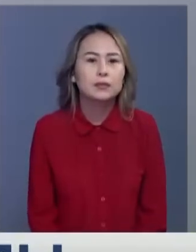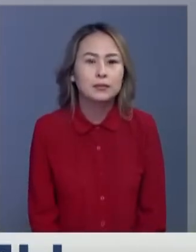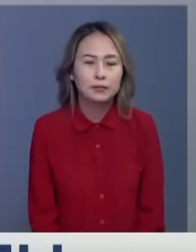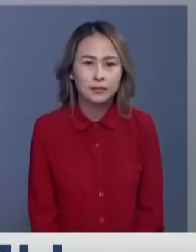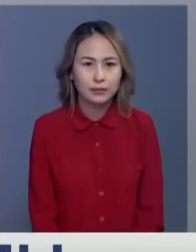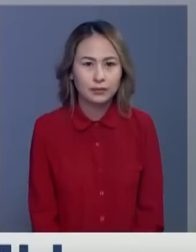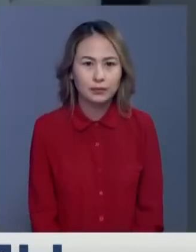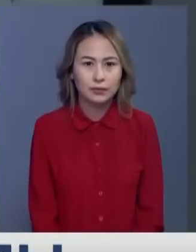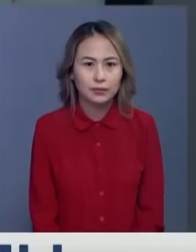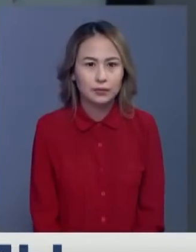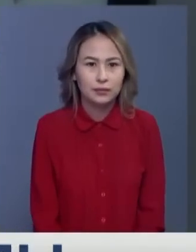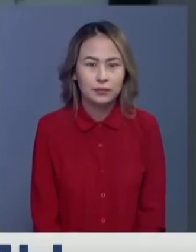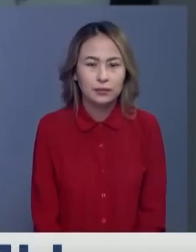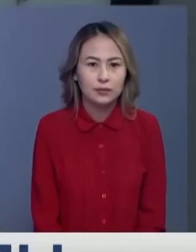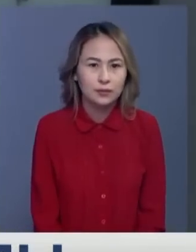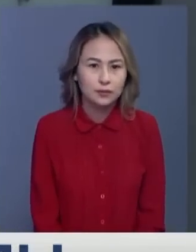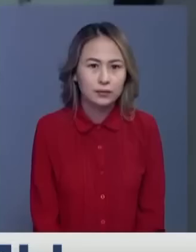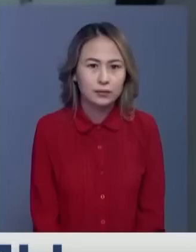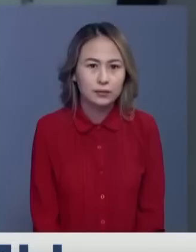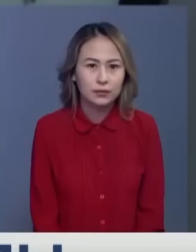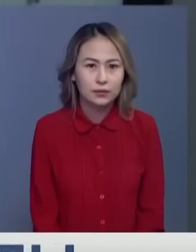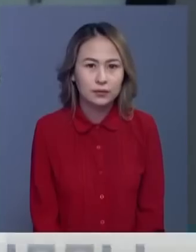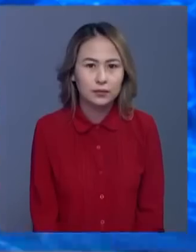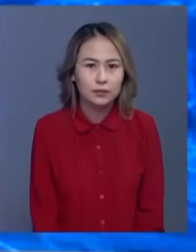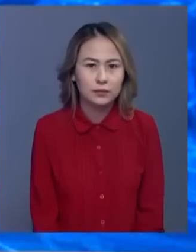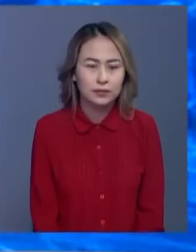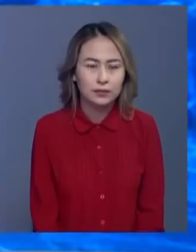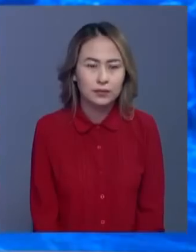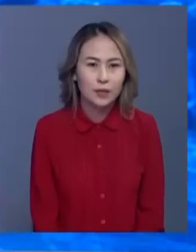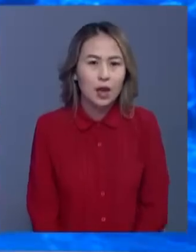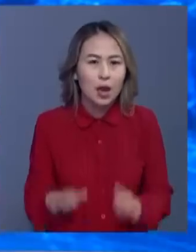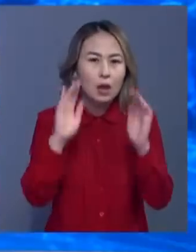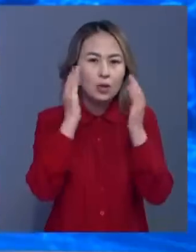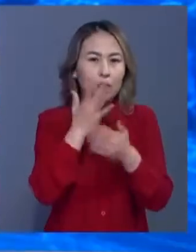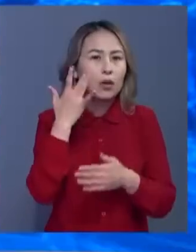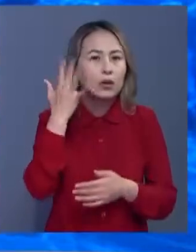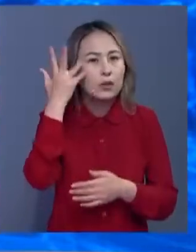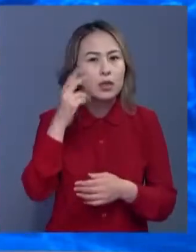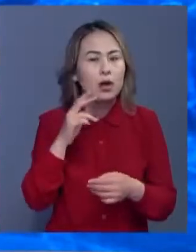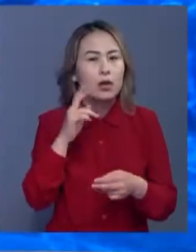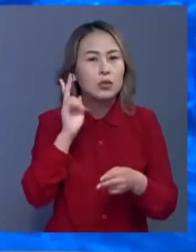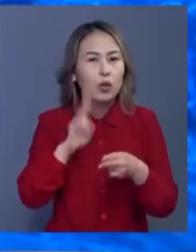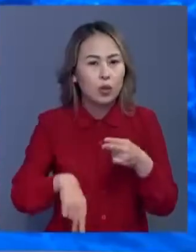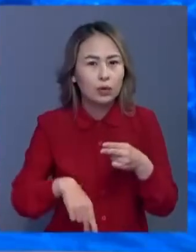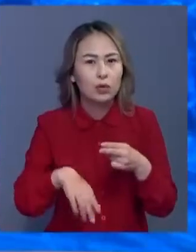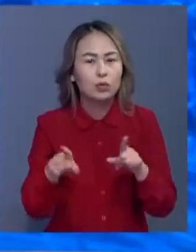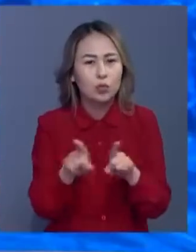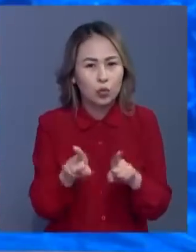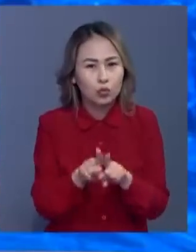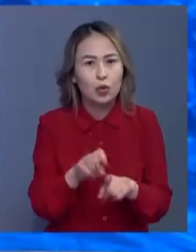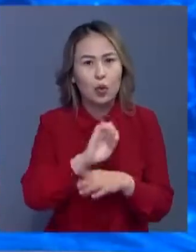және Қалежан Оспан, Хабар 24. Төтенше жағдай аяқталғаннан кейін де